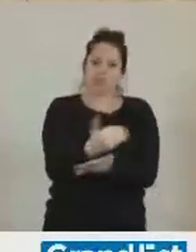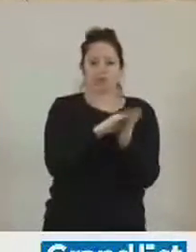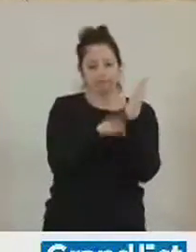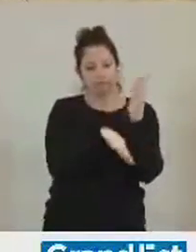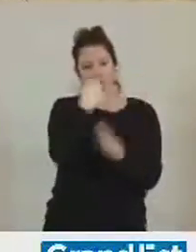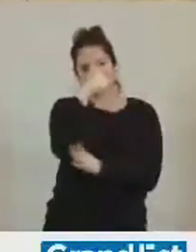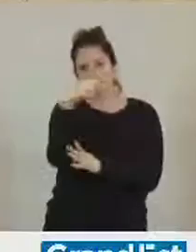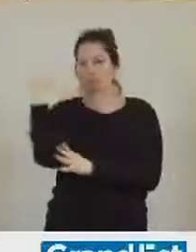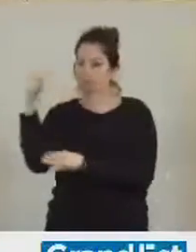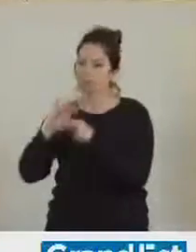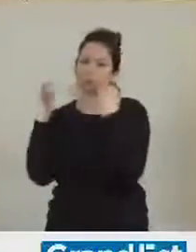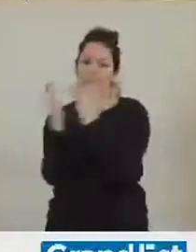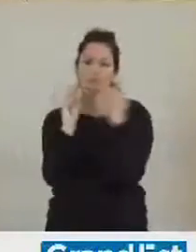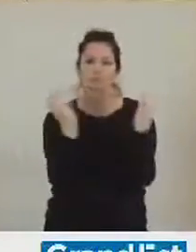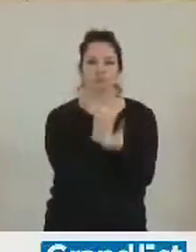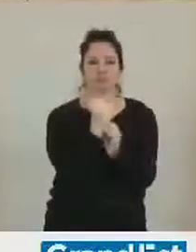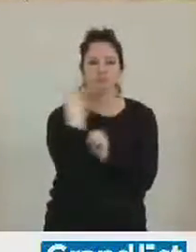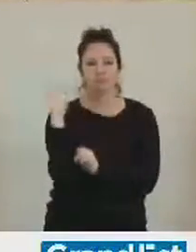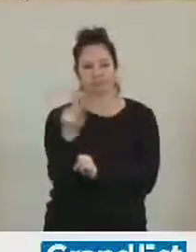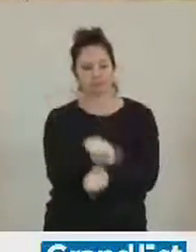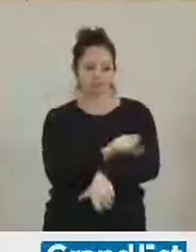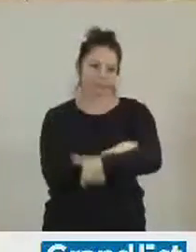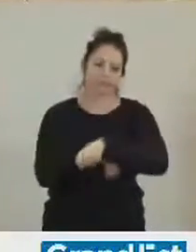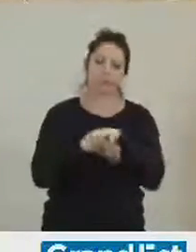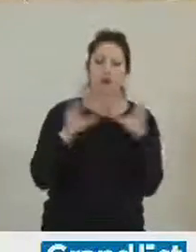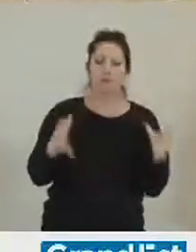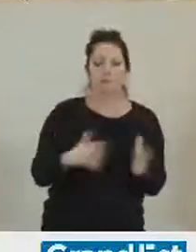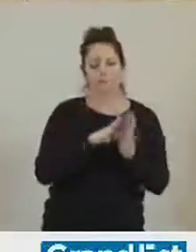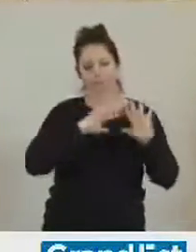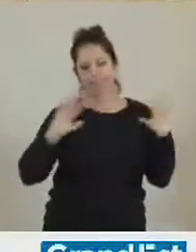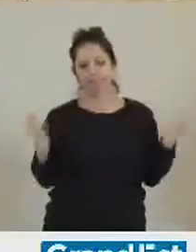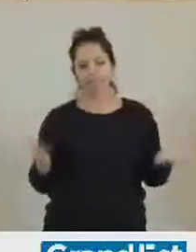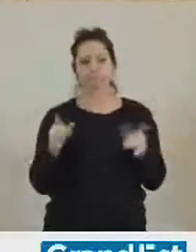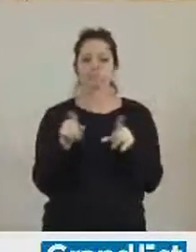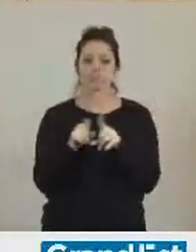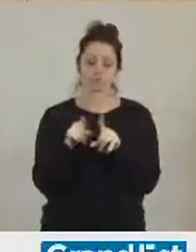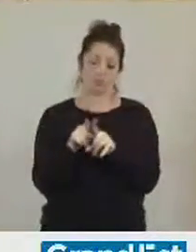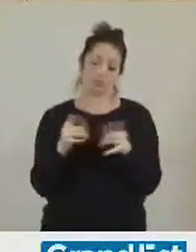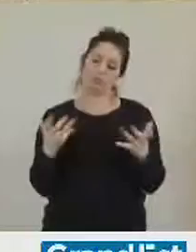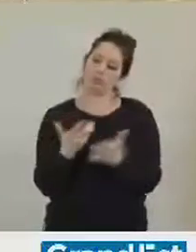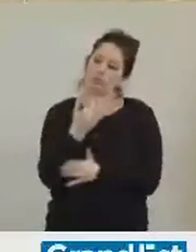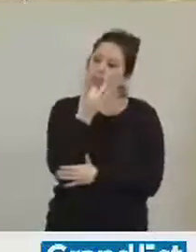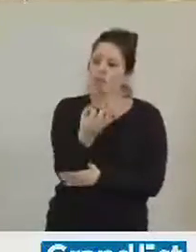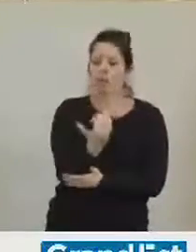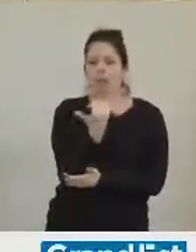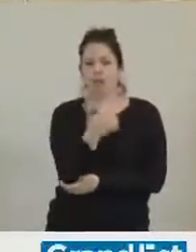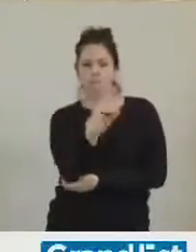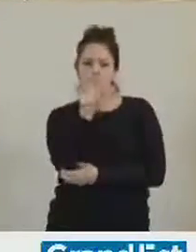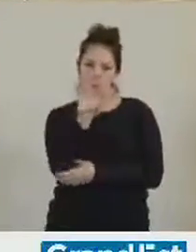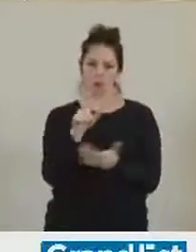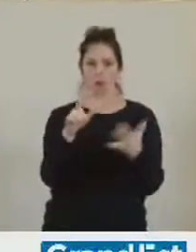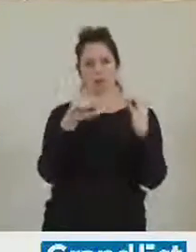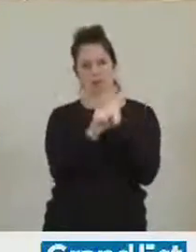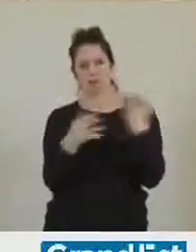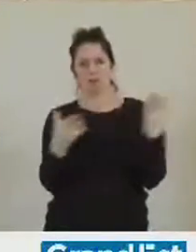présidents de commission pour le travail accompli en toute transversalité. Et vous dire que s'il y a un mot pour résumer ce budget et cette stratégie,